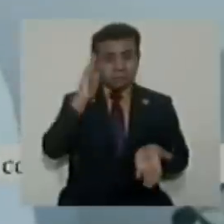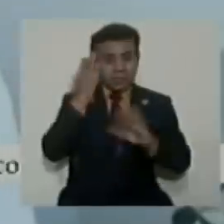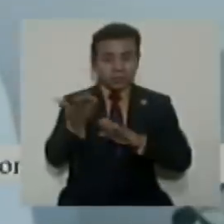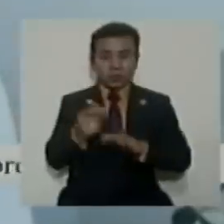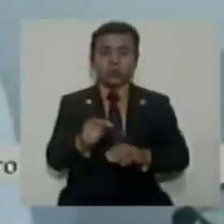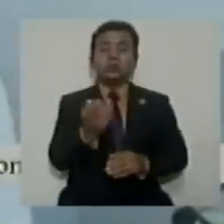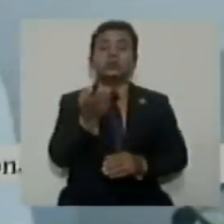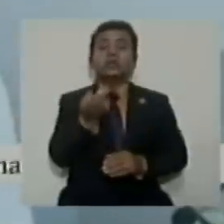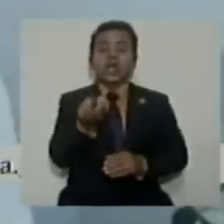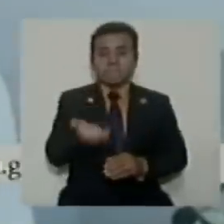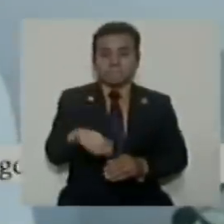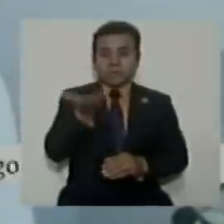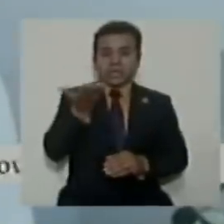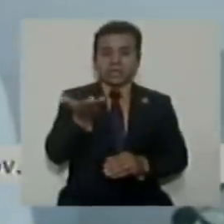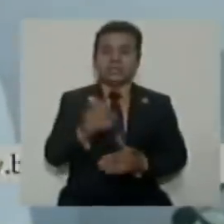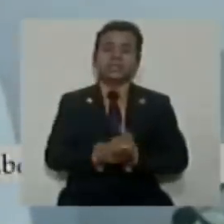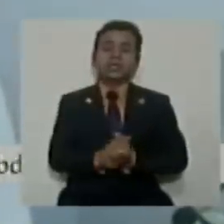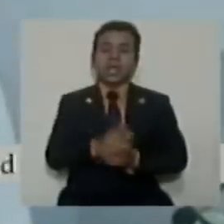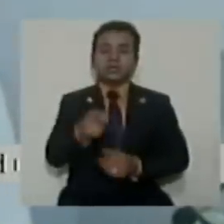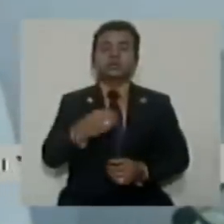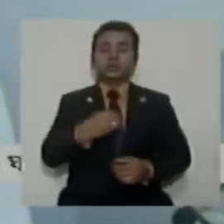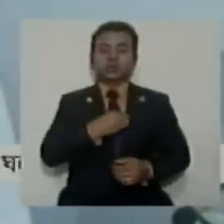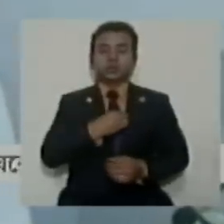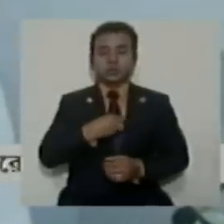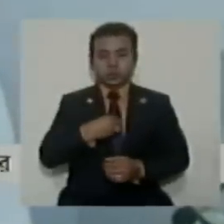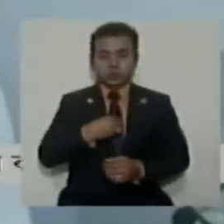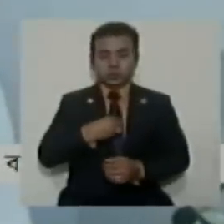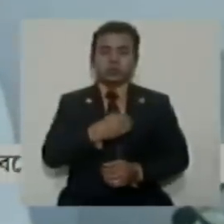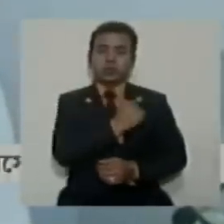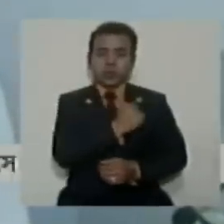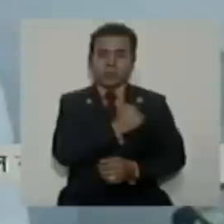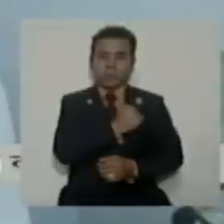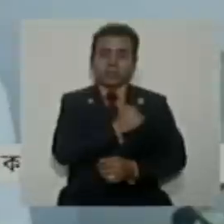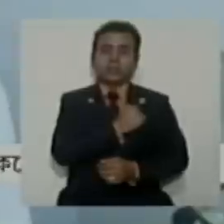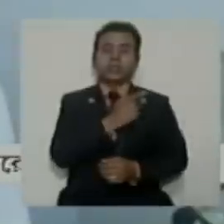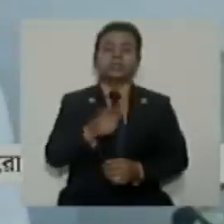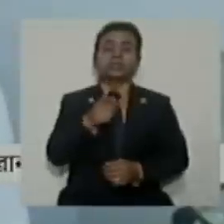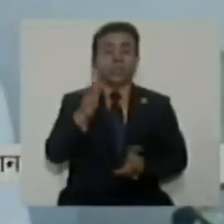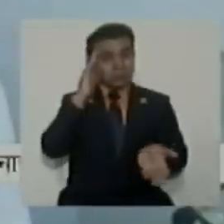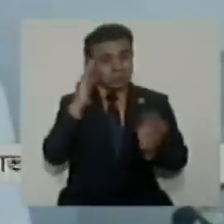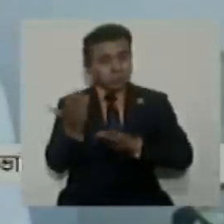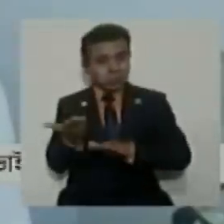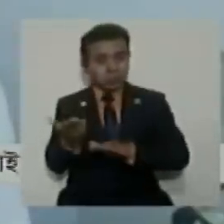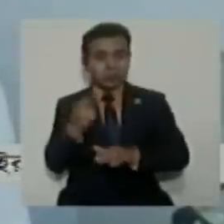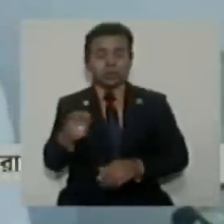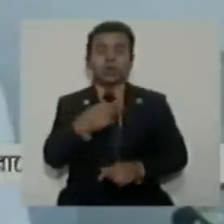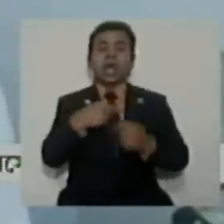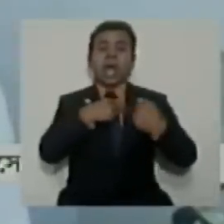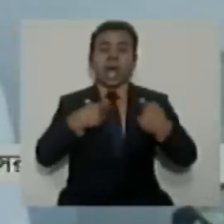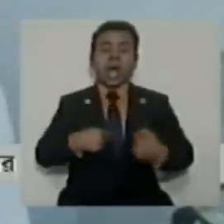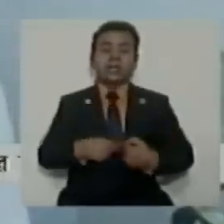আমরা সকল মৃত্যুবরণ যারা করেছে তাদের আত্মার মাগফিরাত কামনা করছি। আরোগ্য লাভ